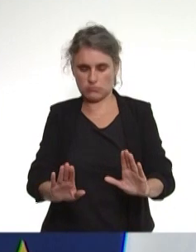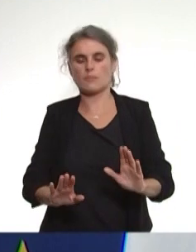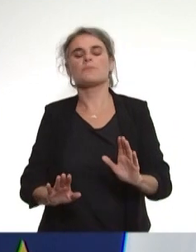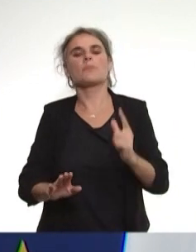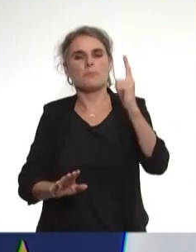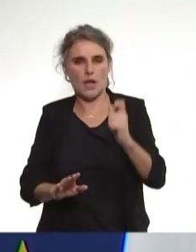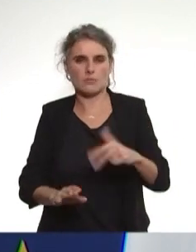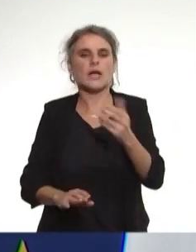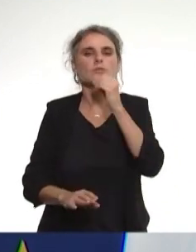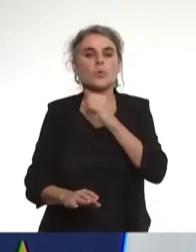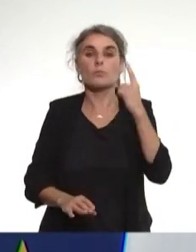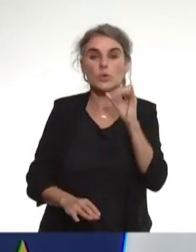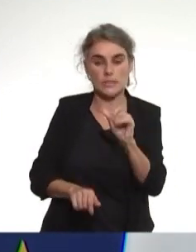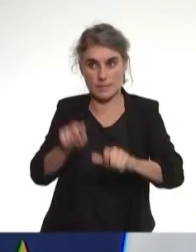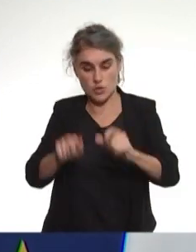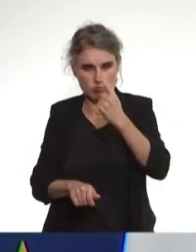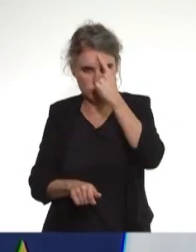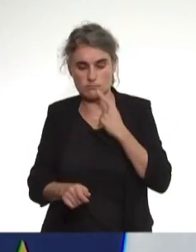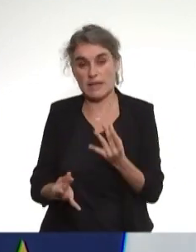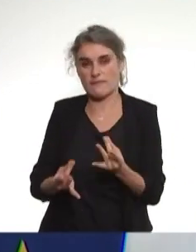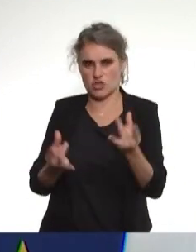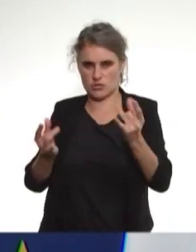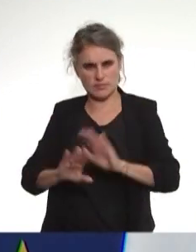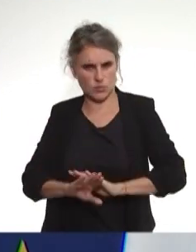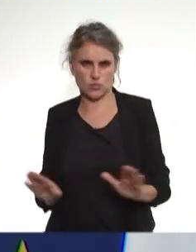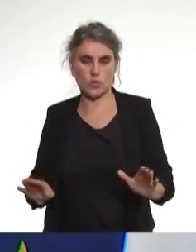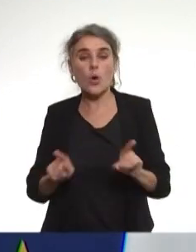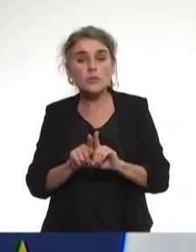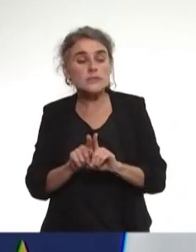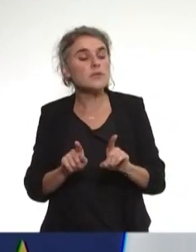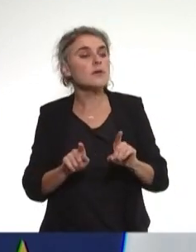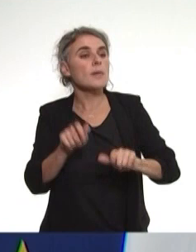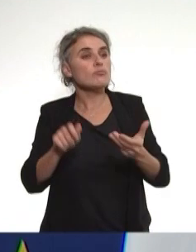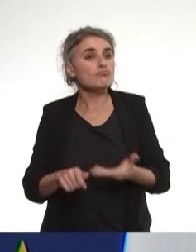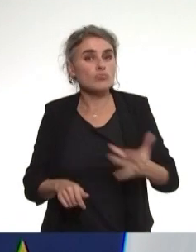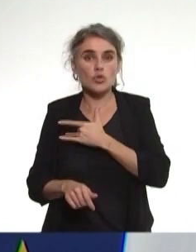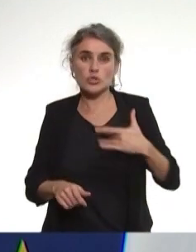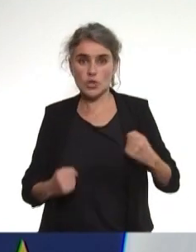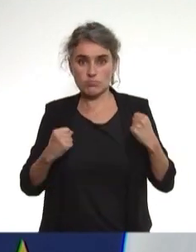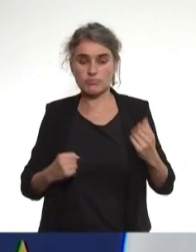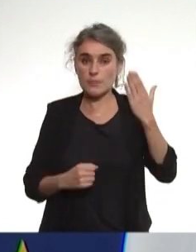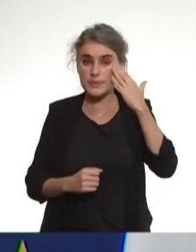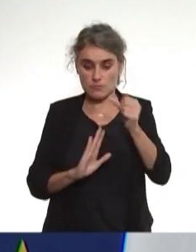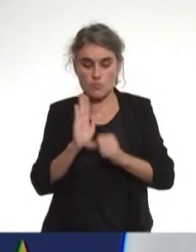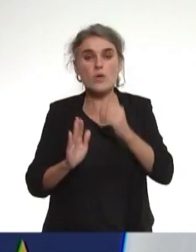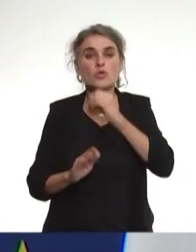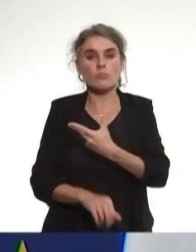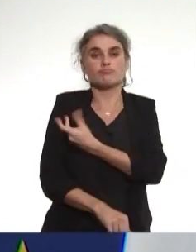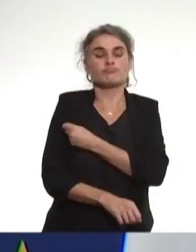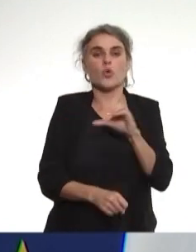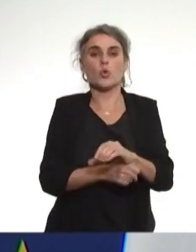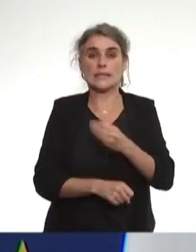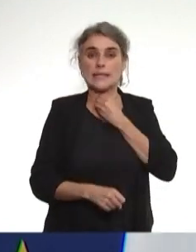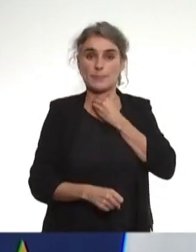pharmacies sont invitées à privilégier ce public là d'autant que quelqu'un qui comme vous et moi en pleine santé se ferait vacciner en octobre contre la grippe n'aurait pas